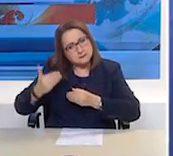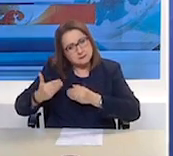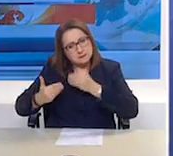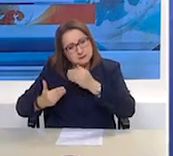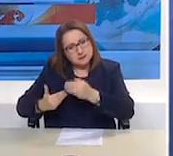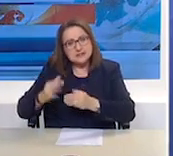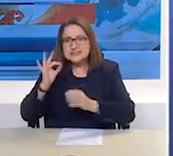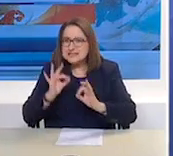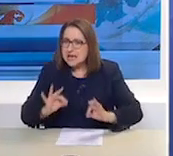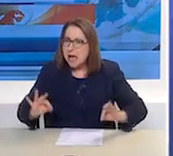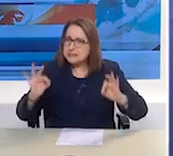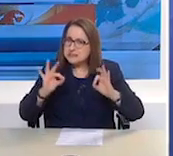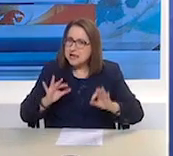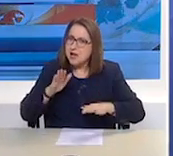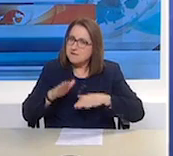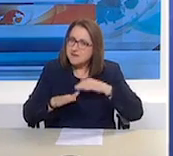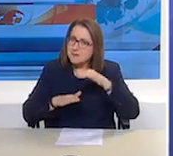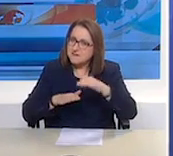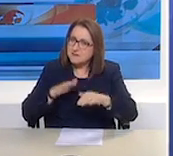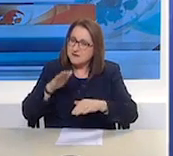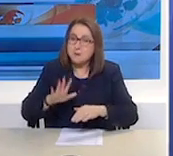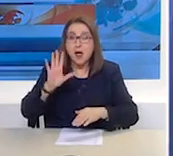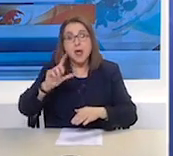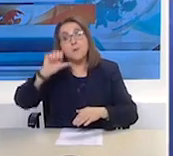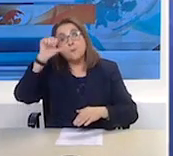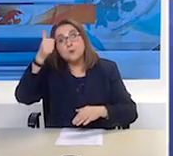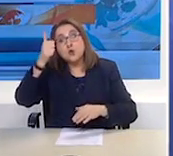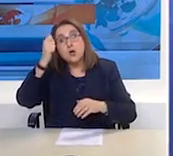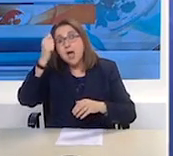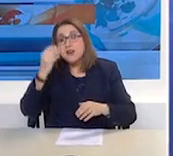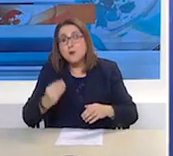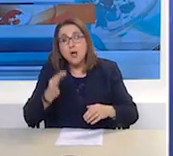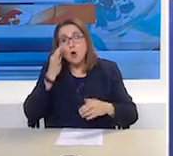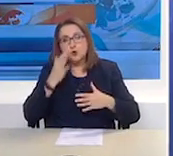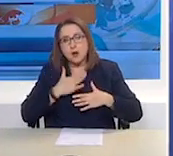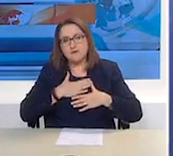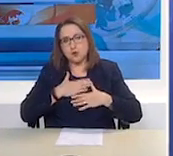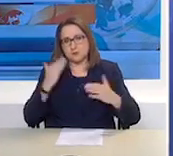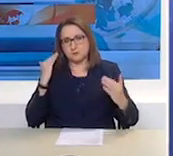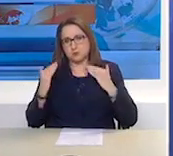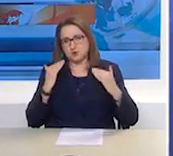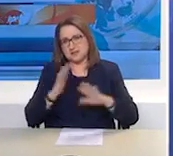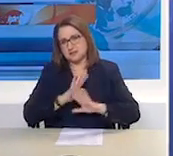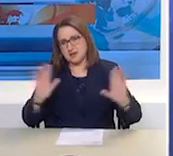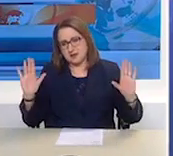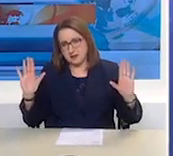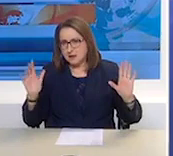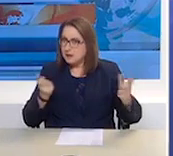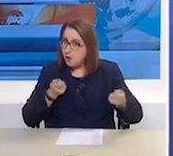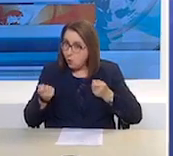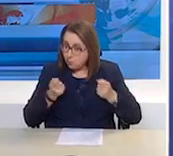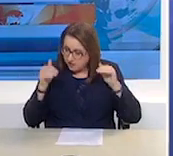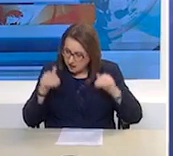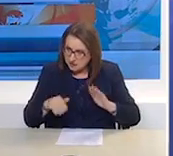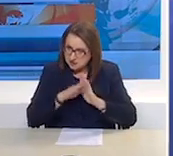εμπρός, εξασφαλίζοντας όμως όρους ατομικής προστασίας και ακολουθώντας τις οδηγίες. Από εκεί και πέρα, βεβαίως παρακολουθούμε τις